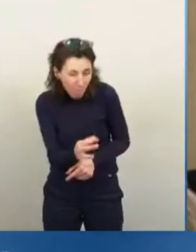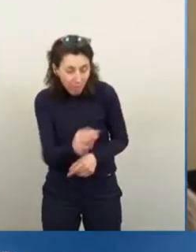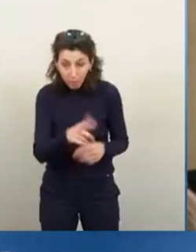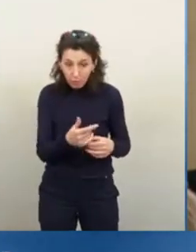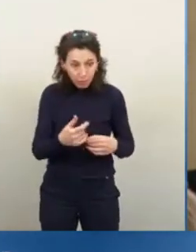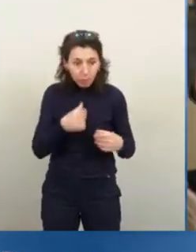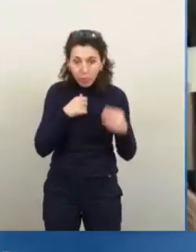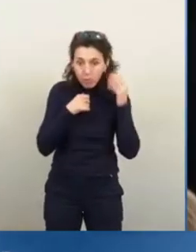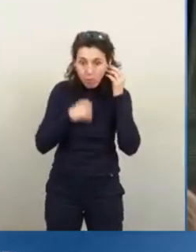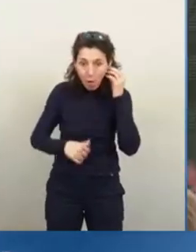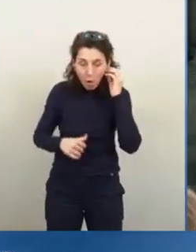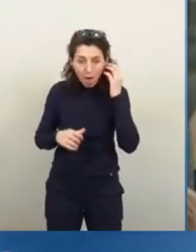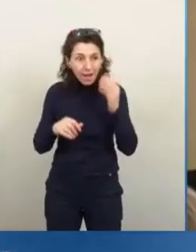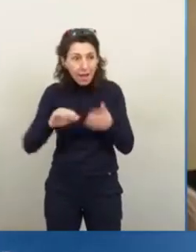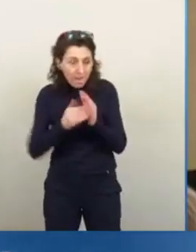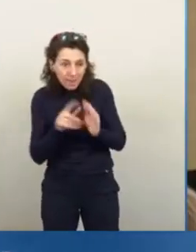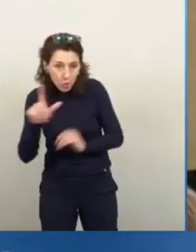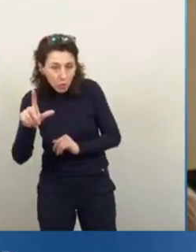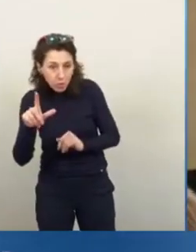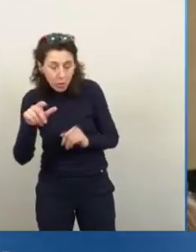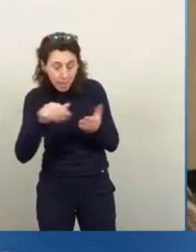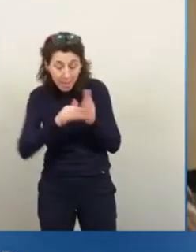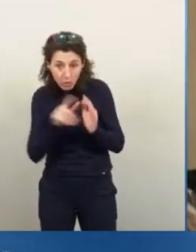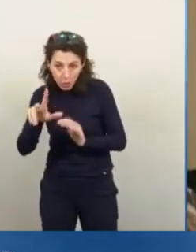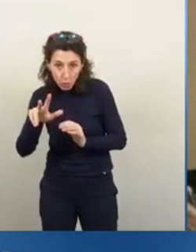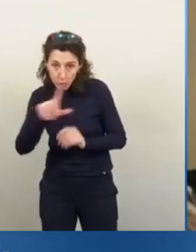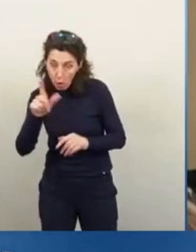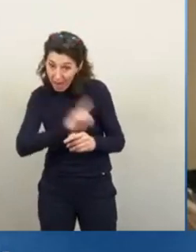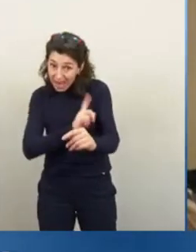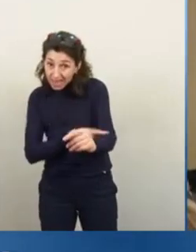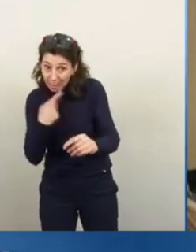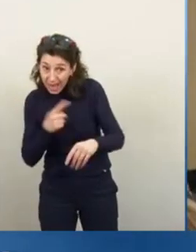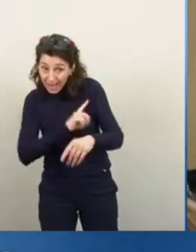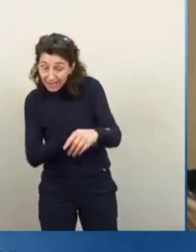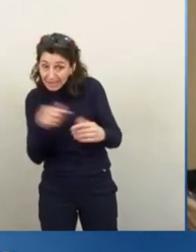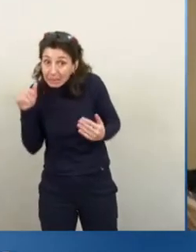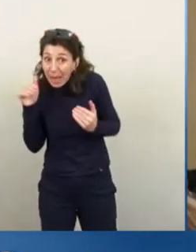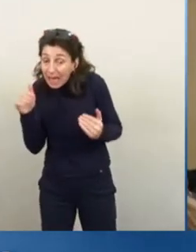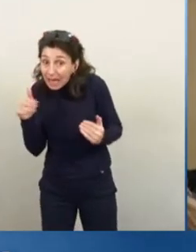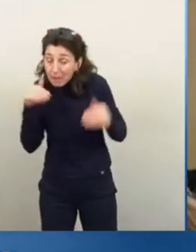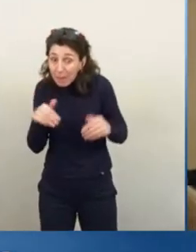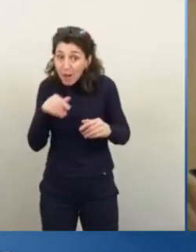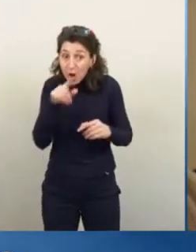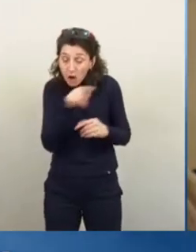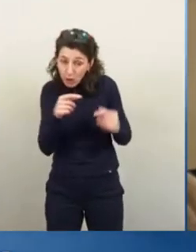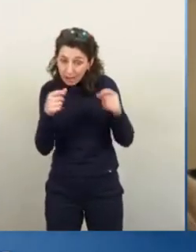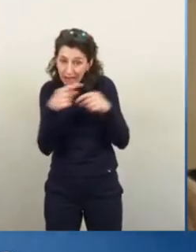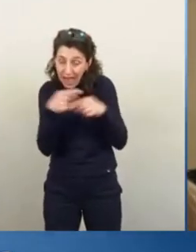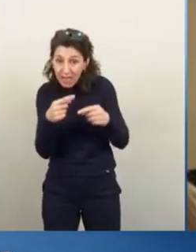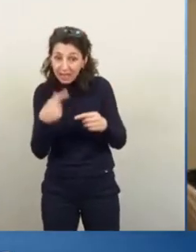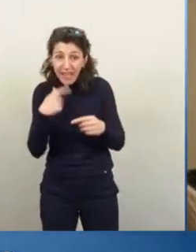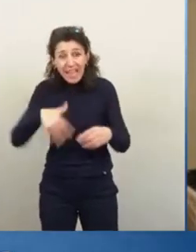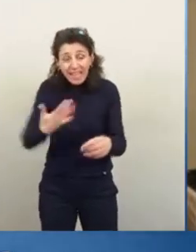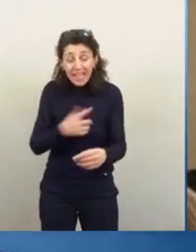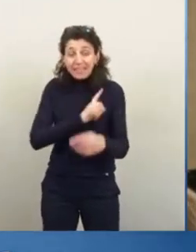il s'agit pas de mètre cube mais bien de litres mais même en faisant le correctif on est je rappelle à 15 litres par jour et